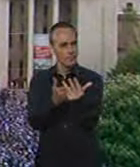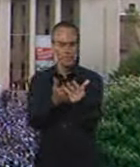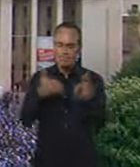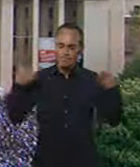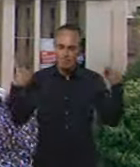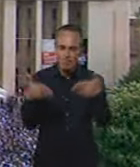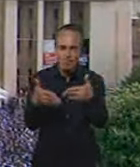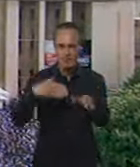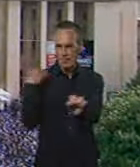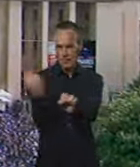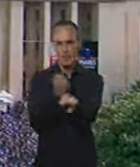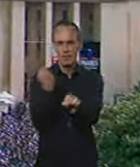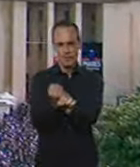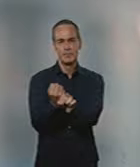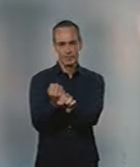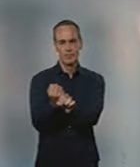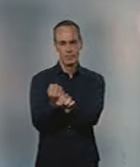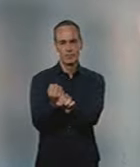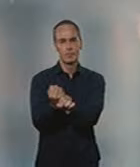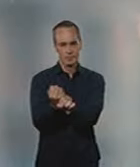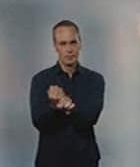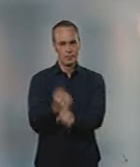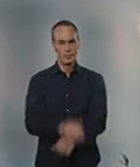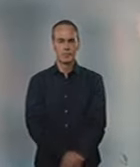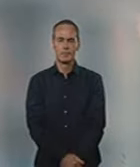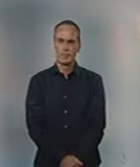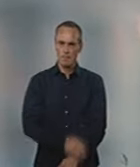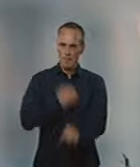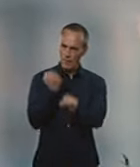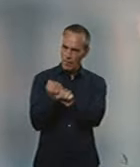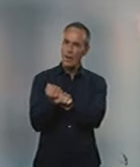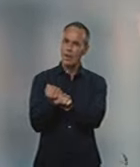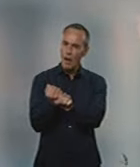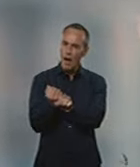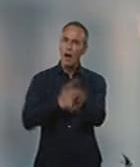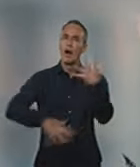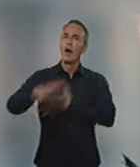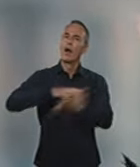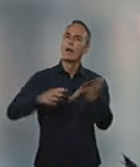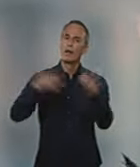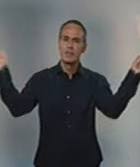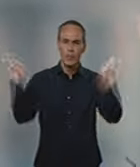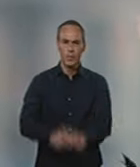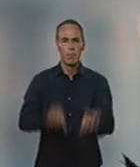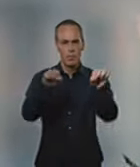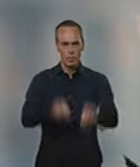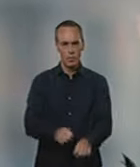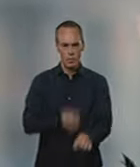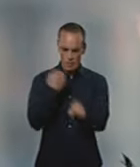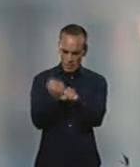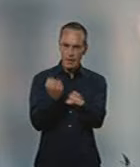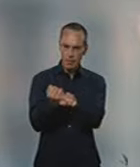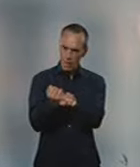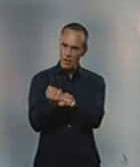absolument centrale c'est par le travail que nous sortiront de la crise c'est par le travail que la France